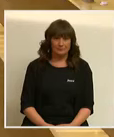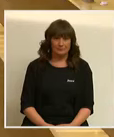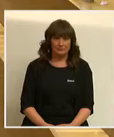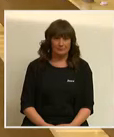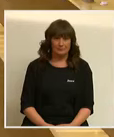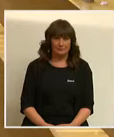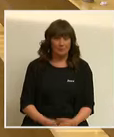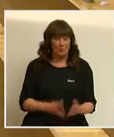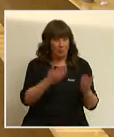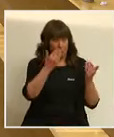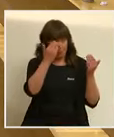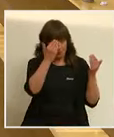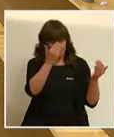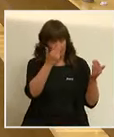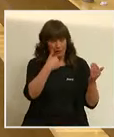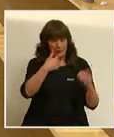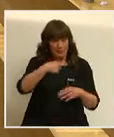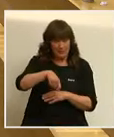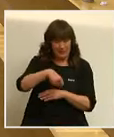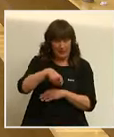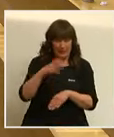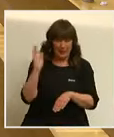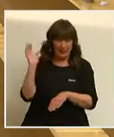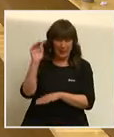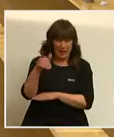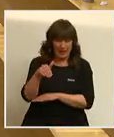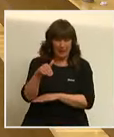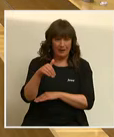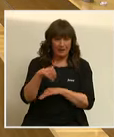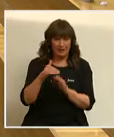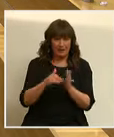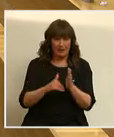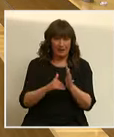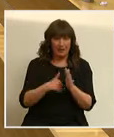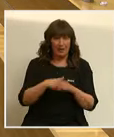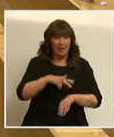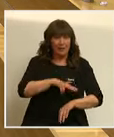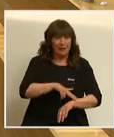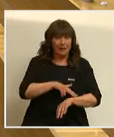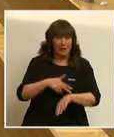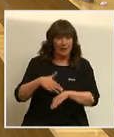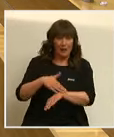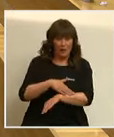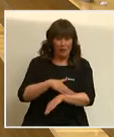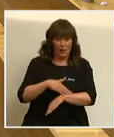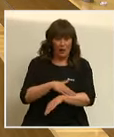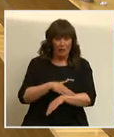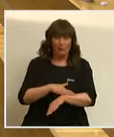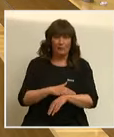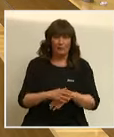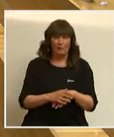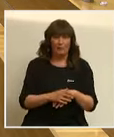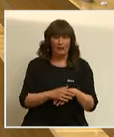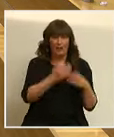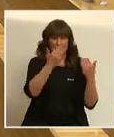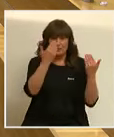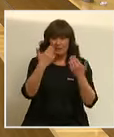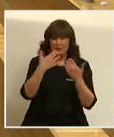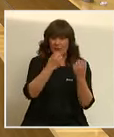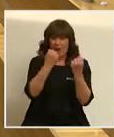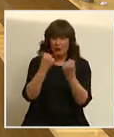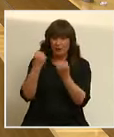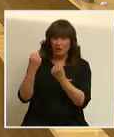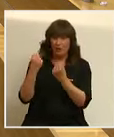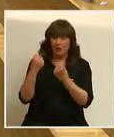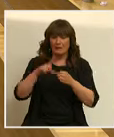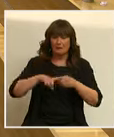Molt honorable president de la Generalitat, delegada del Govern, excel·lentíssimes autoritats,